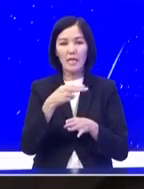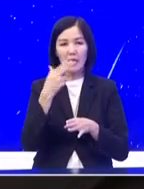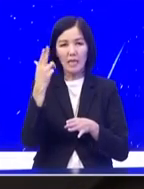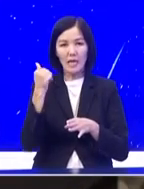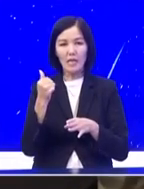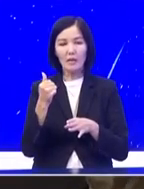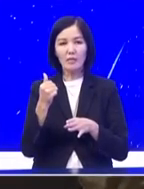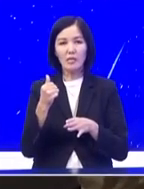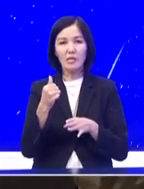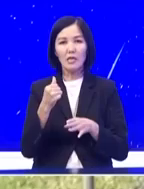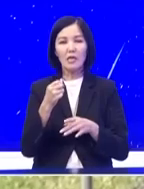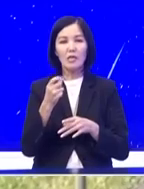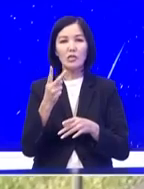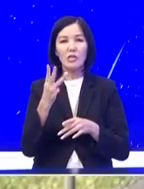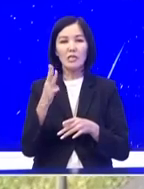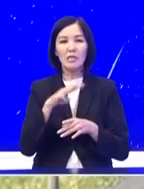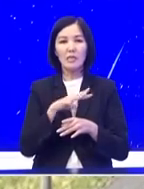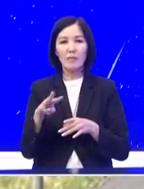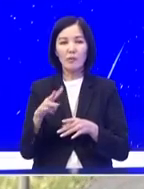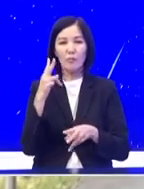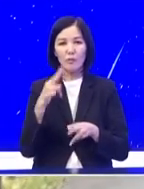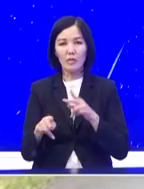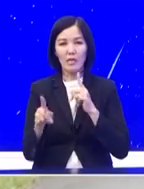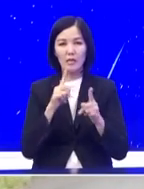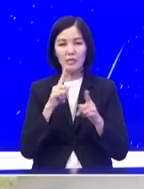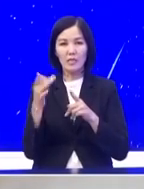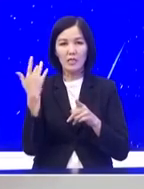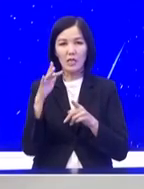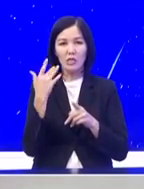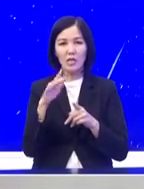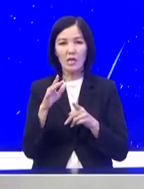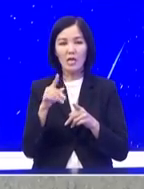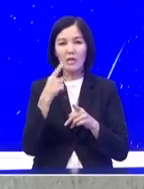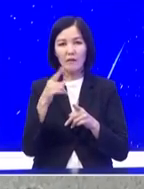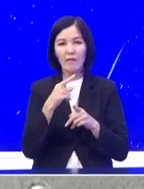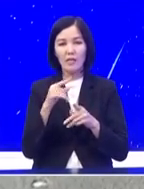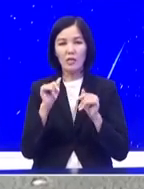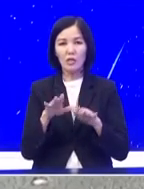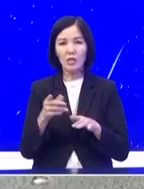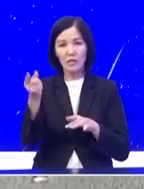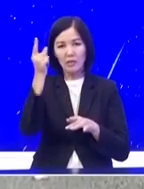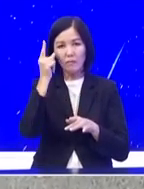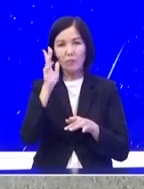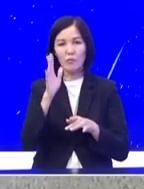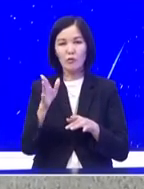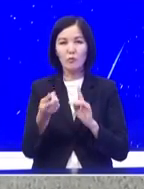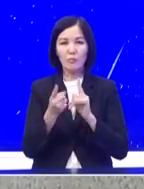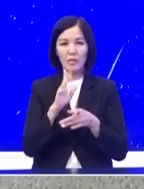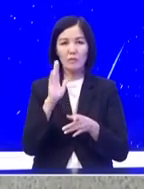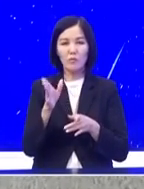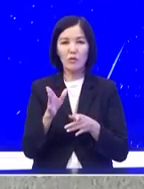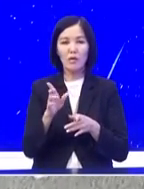Италии. Буквально через несколько минут после окончания пресс-конференции президент США намекнул, что решение по Германии может быть